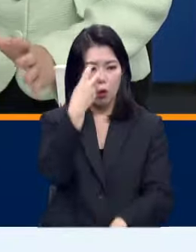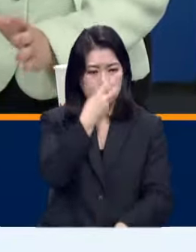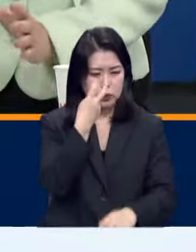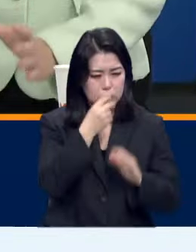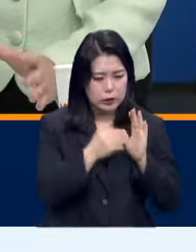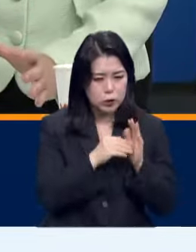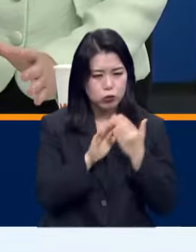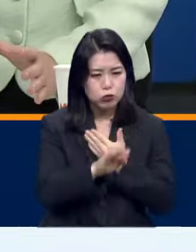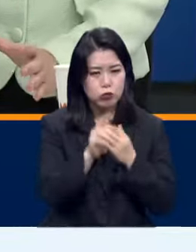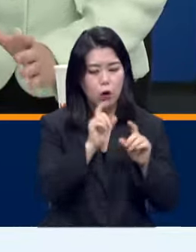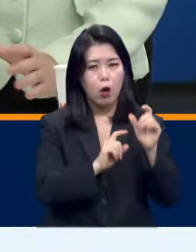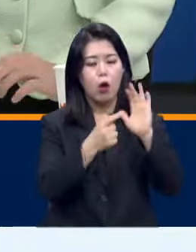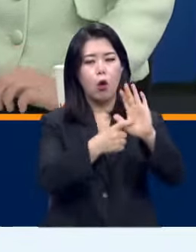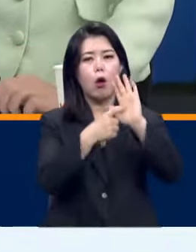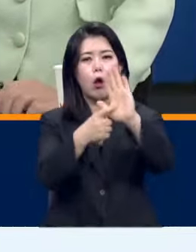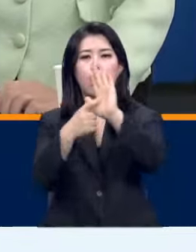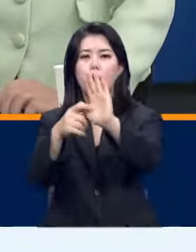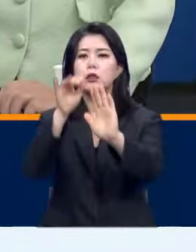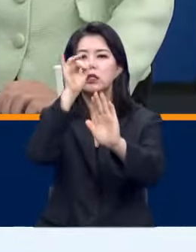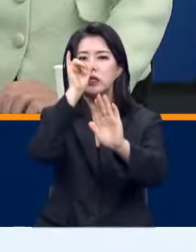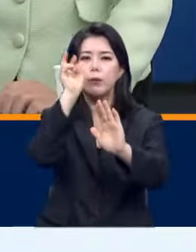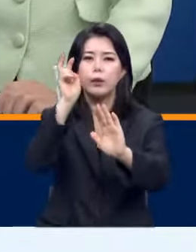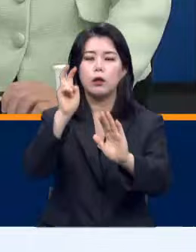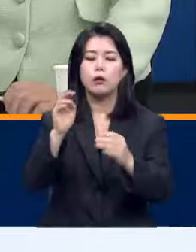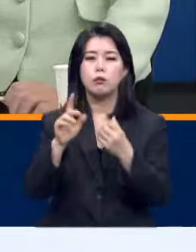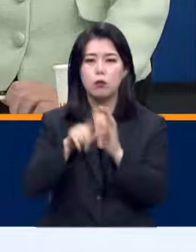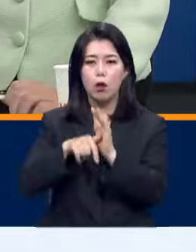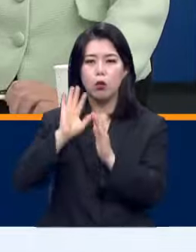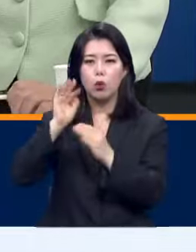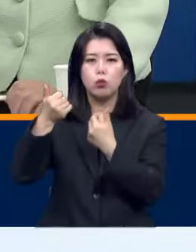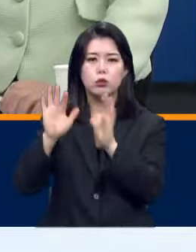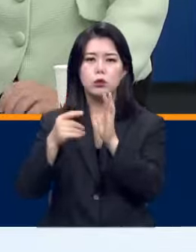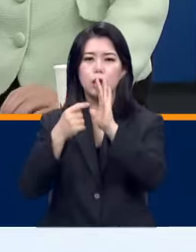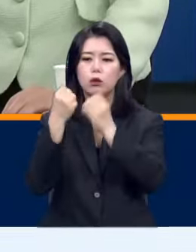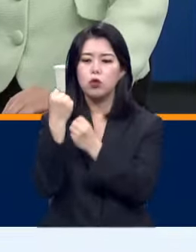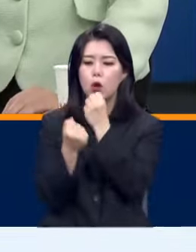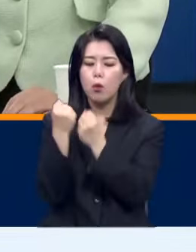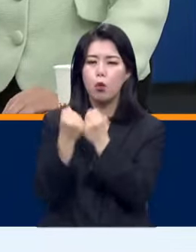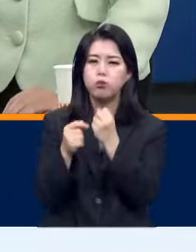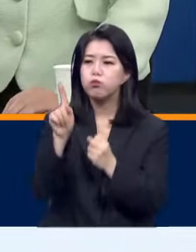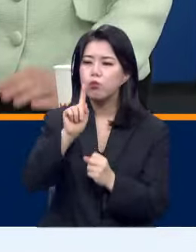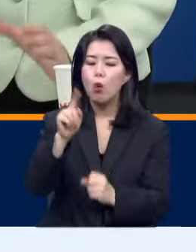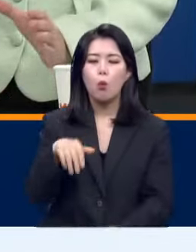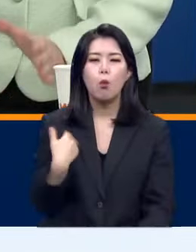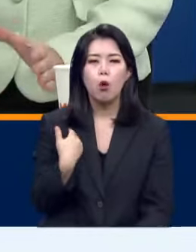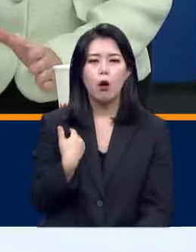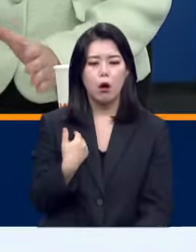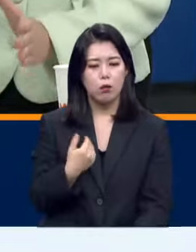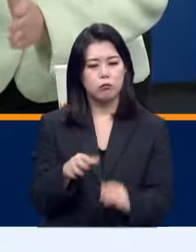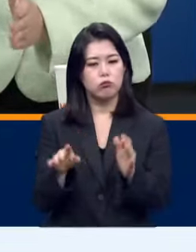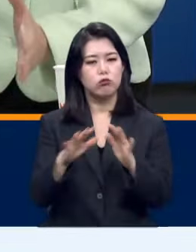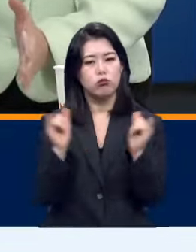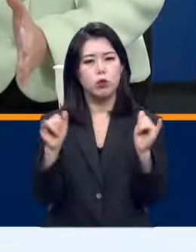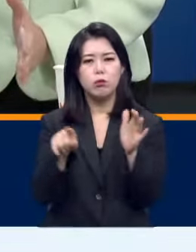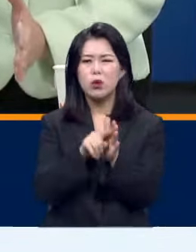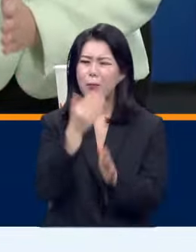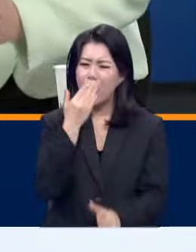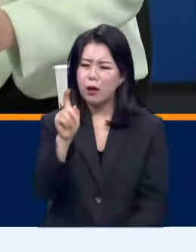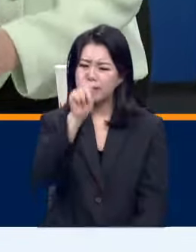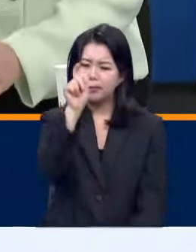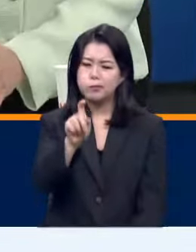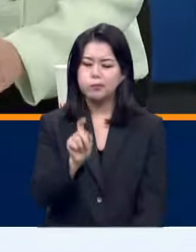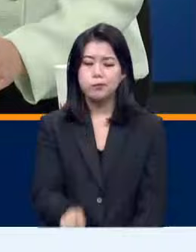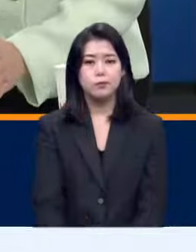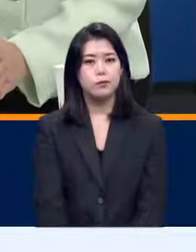계속해서 공개가 될 텐데 그때마다 대통령실이 어떤 해명을 할지 모르겠지만 그 해명들을 믿어 주실지 그것도 의문입니다